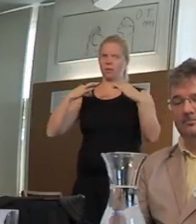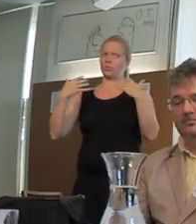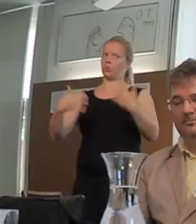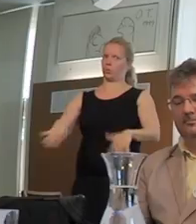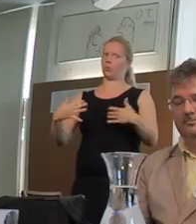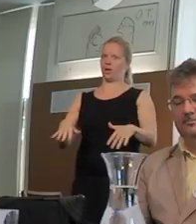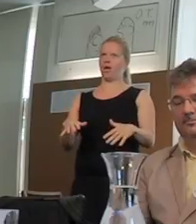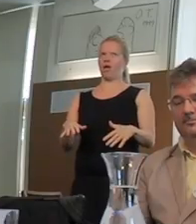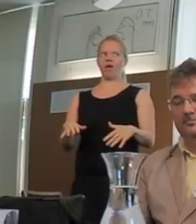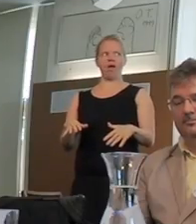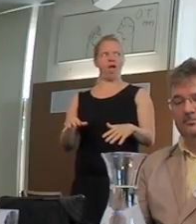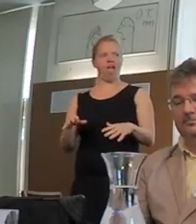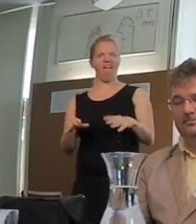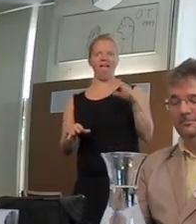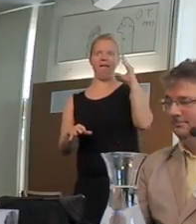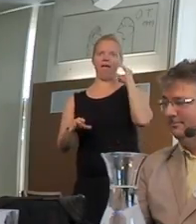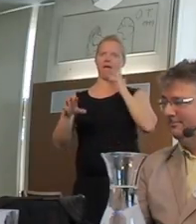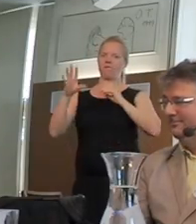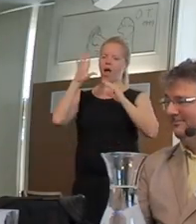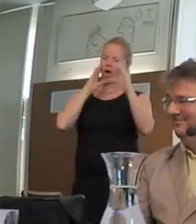Erfahrung, im wahrsten Sinne des Wortes.